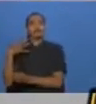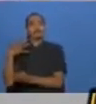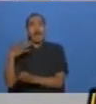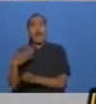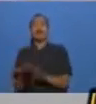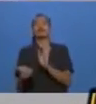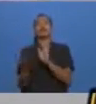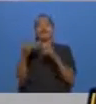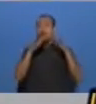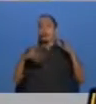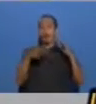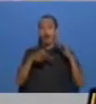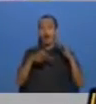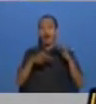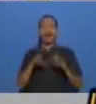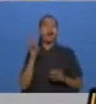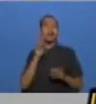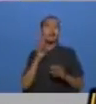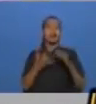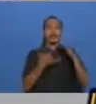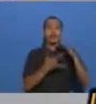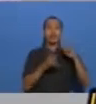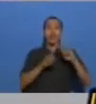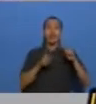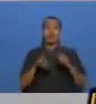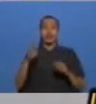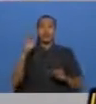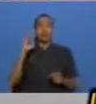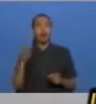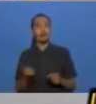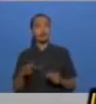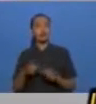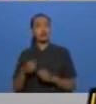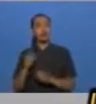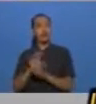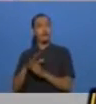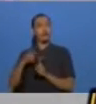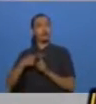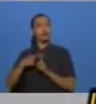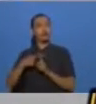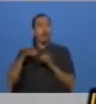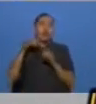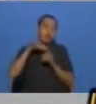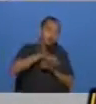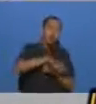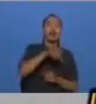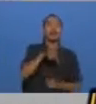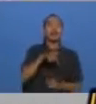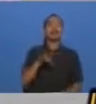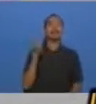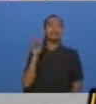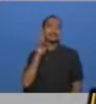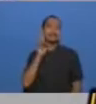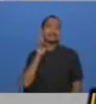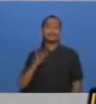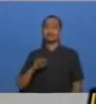informasi vaksin ini terlambat datang ke teman-teman penyandang disabilitas. Karena teman penyandang disabilitas itu membutuhkan informasi yang aksesibel.